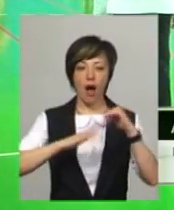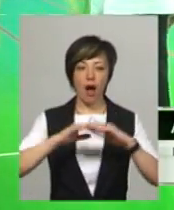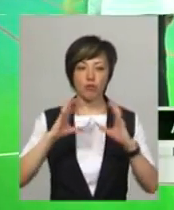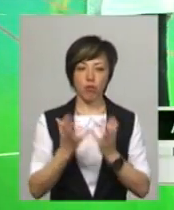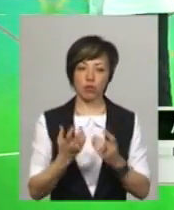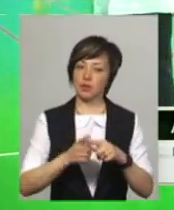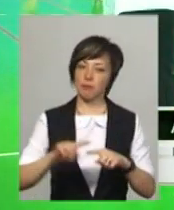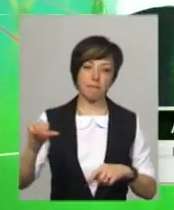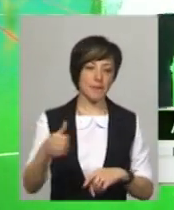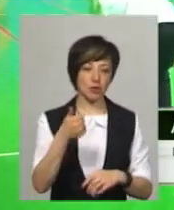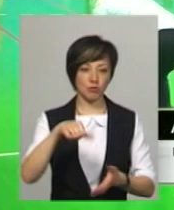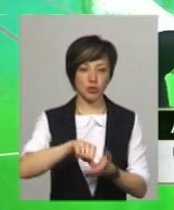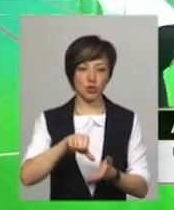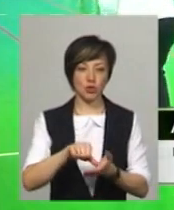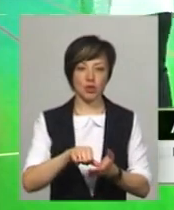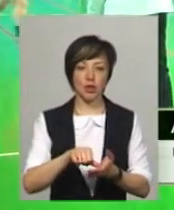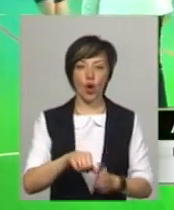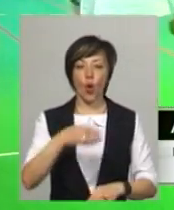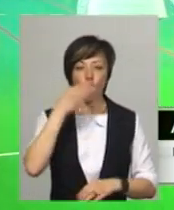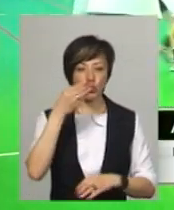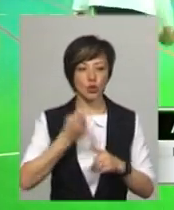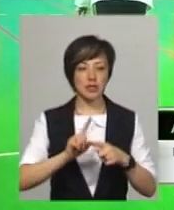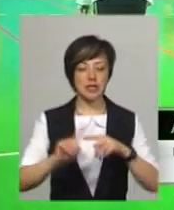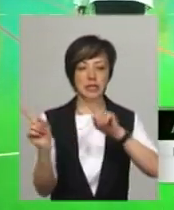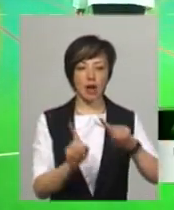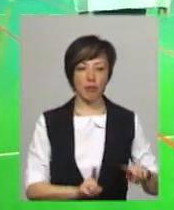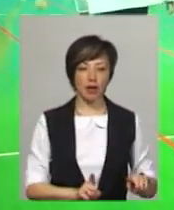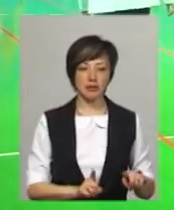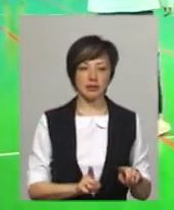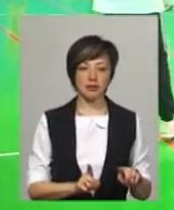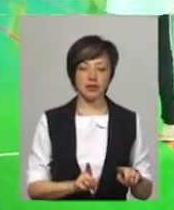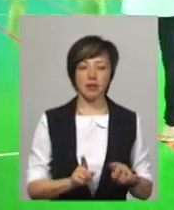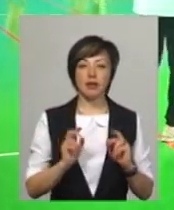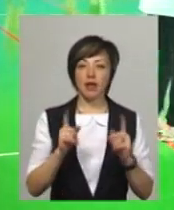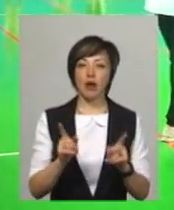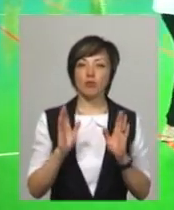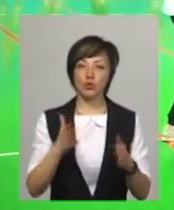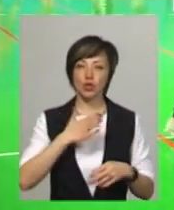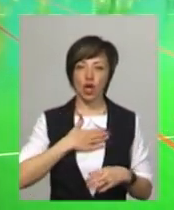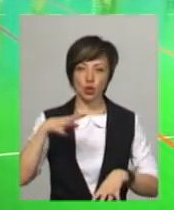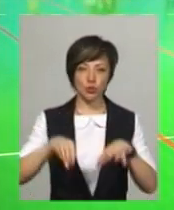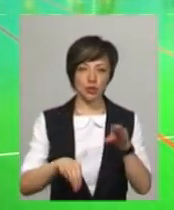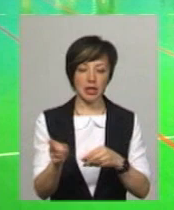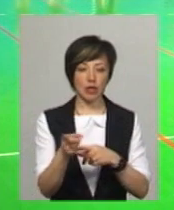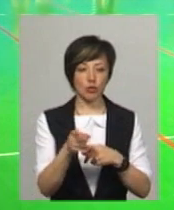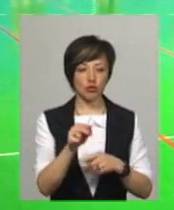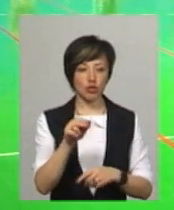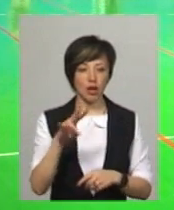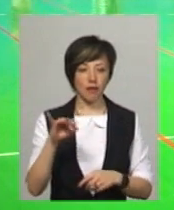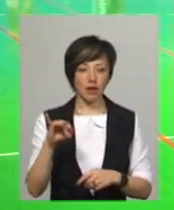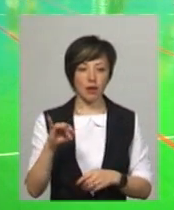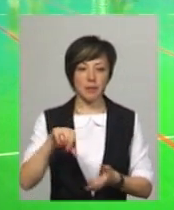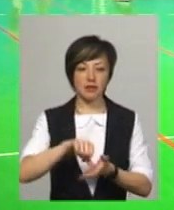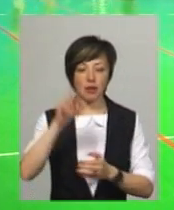вперше, напевно, що будуть присутні представники Ужгорода, це Закарпаття. Наскільки розумію, будуть наші сусіди тернопільчани, будуть